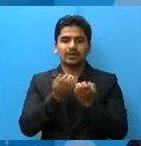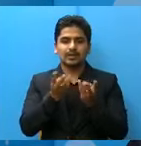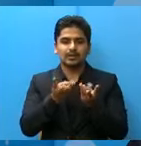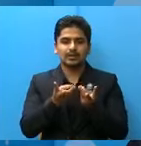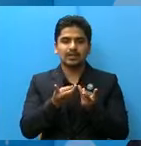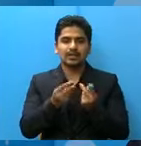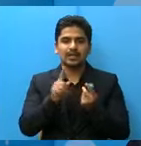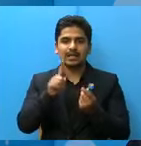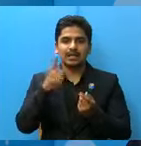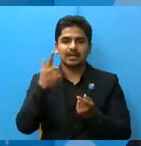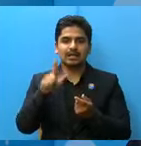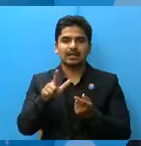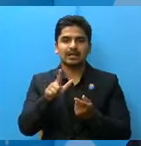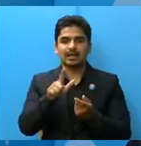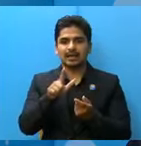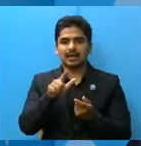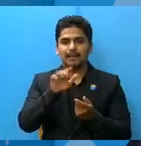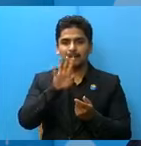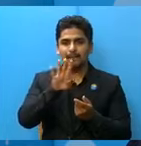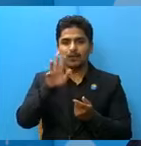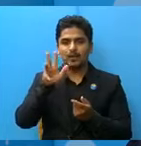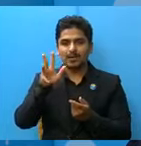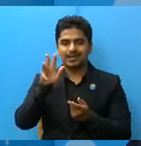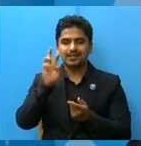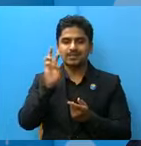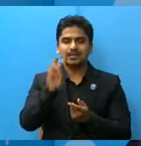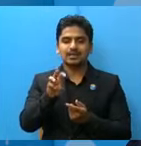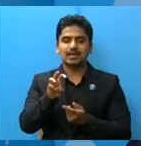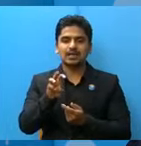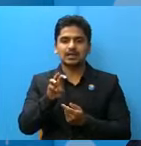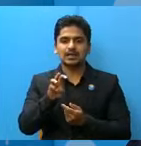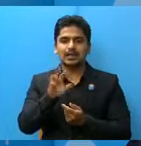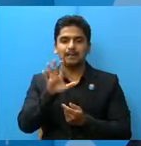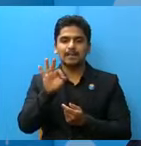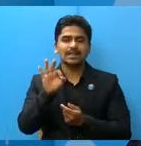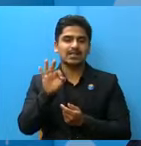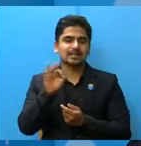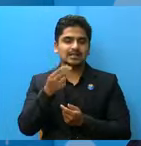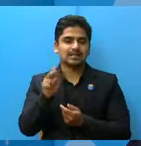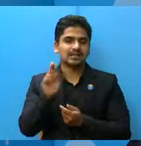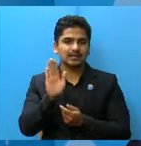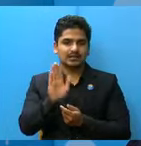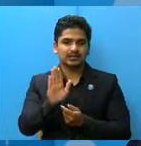संख्या एक लाक उनान पचास हजार पचास छा